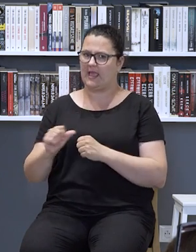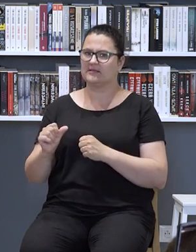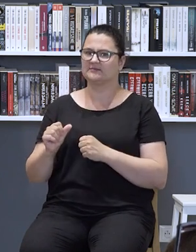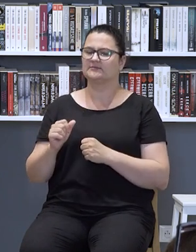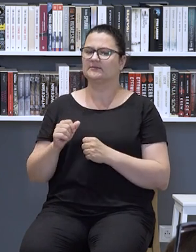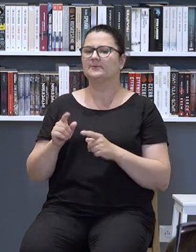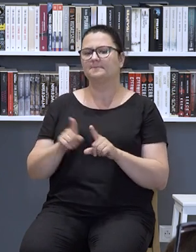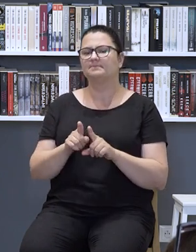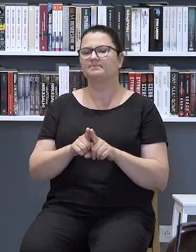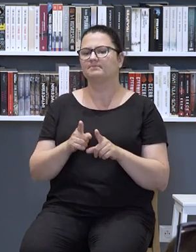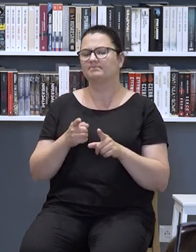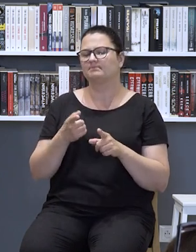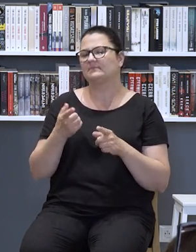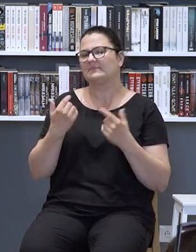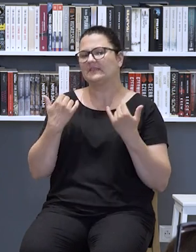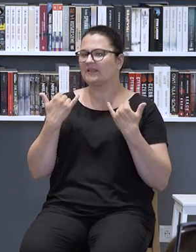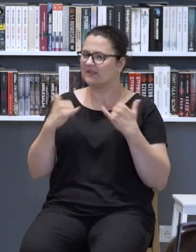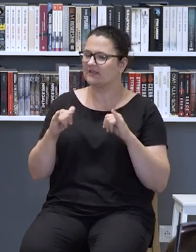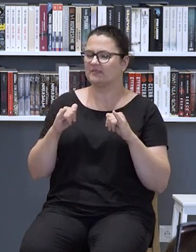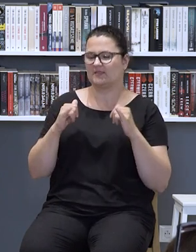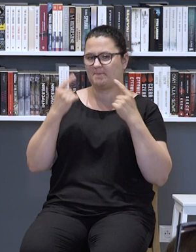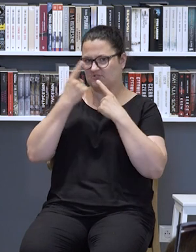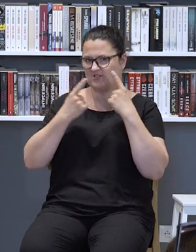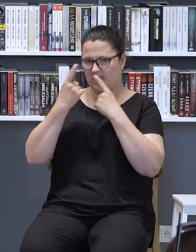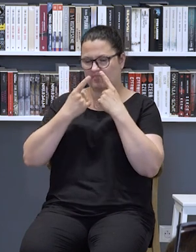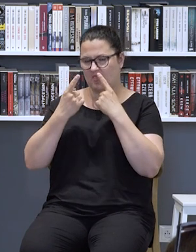rzuca inne światło trochę na jego wyznania. Tak?